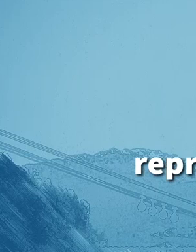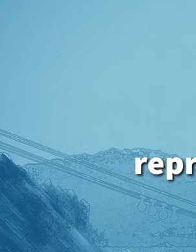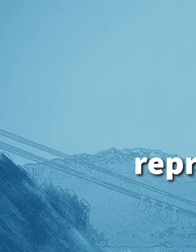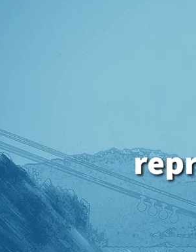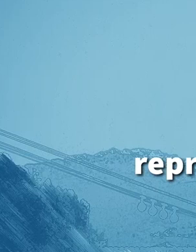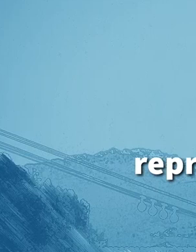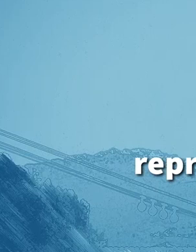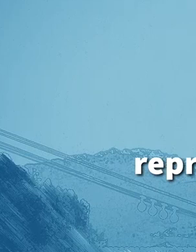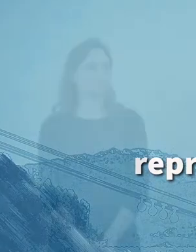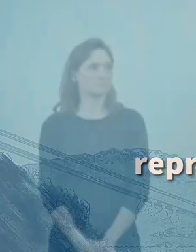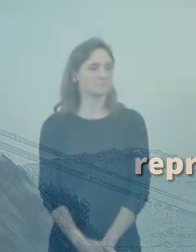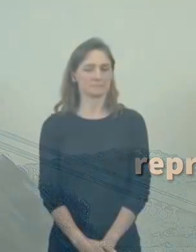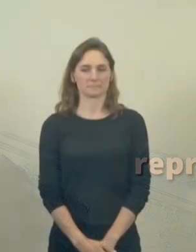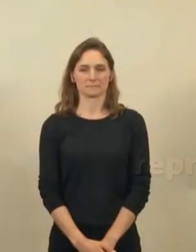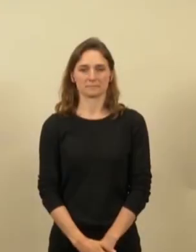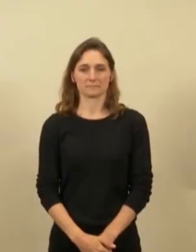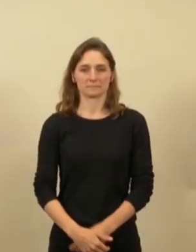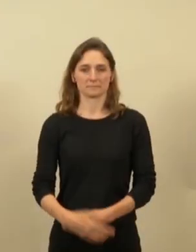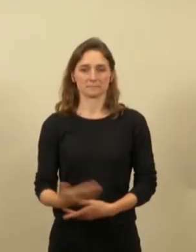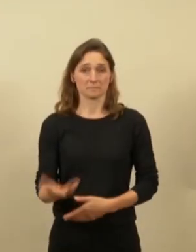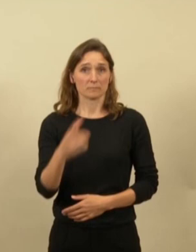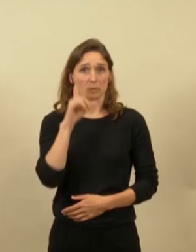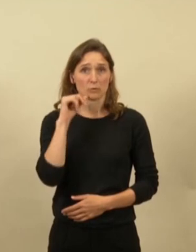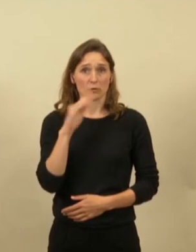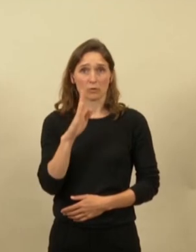monsieur benridgeb du coup